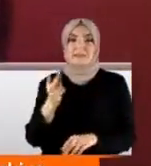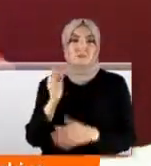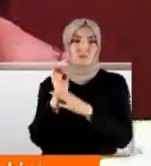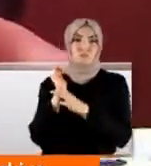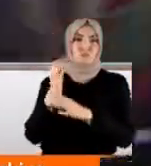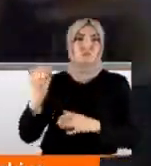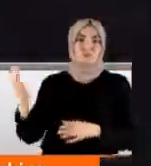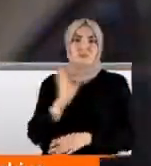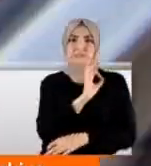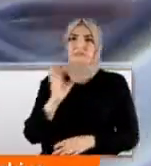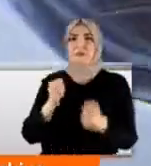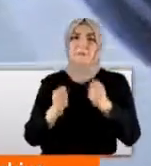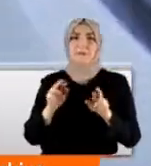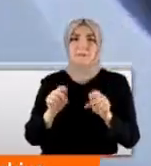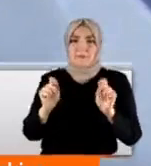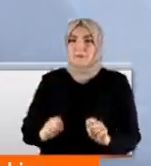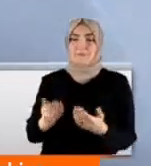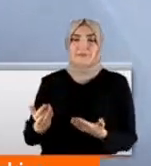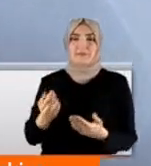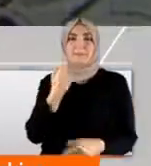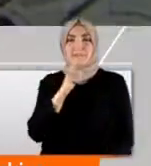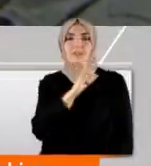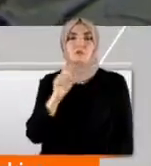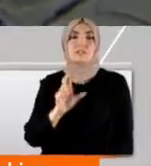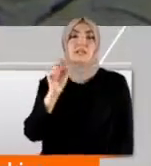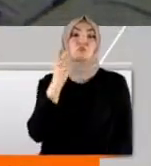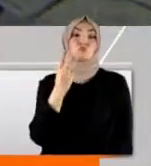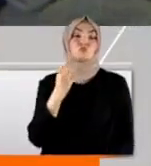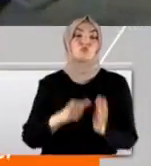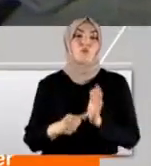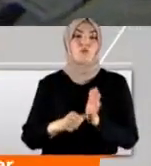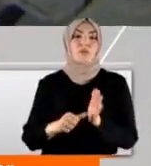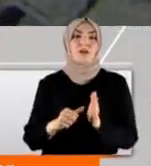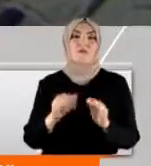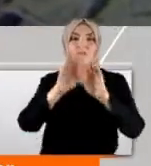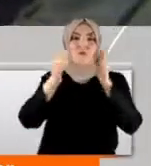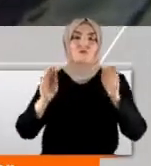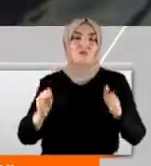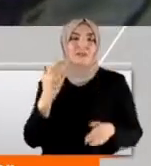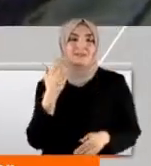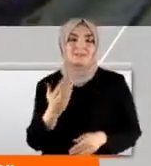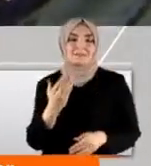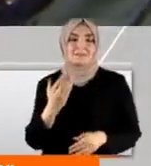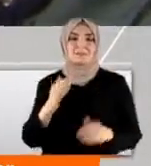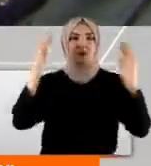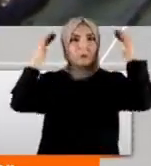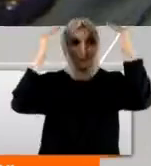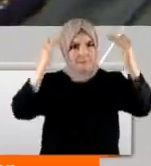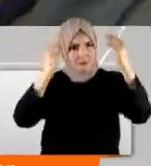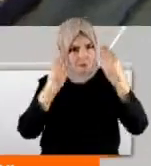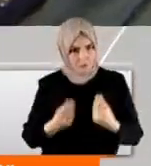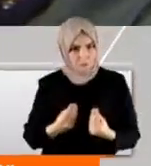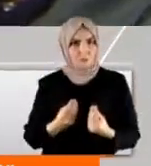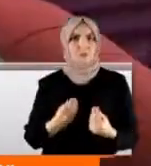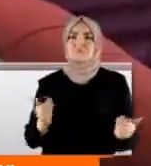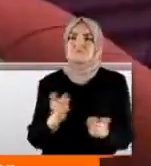araç gibi yaptılar. 1973 model bir Vosvos. Üstü kapalı olabiliyor, iki kişilik olabiliyor, tenteli olabiliyor.